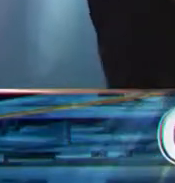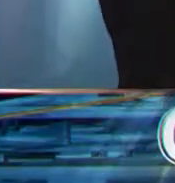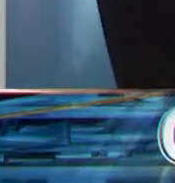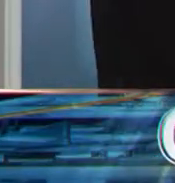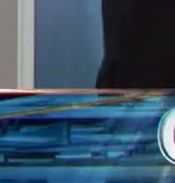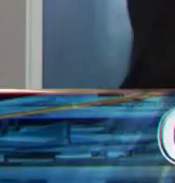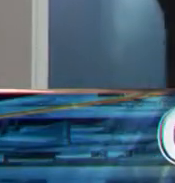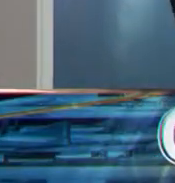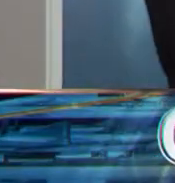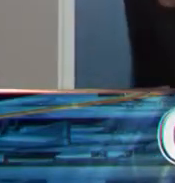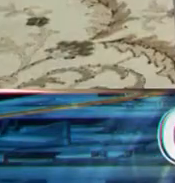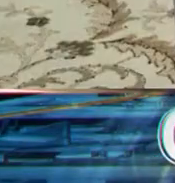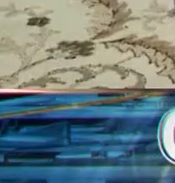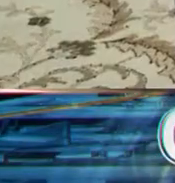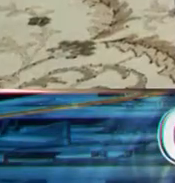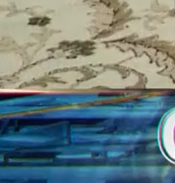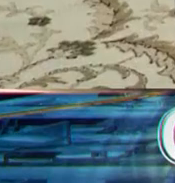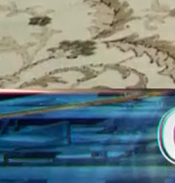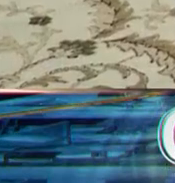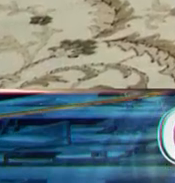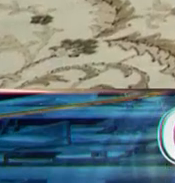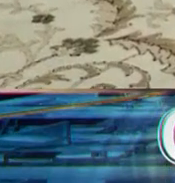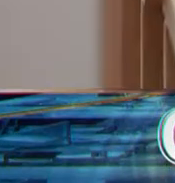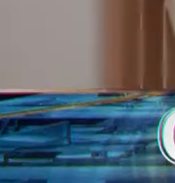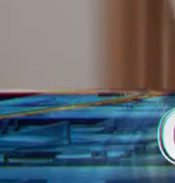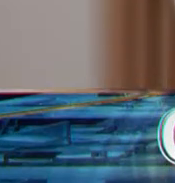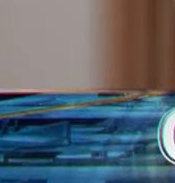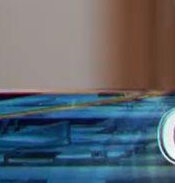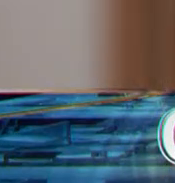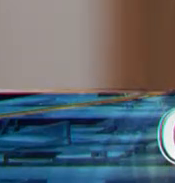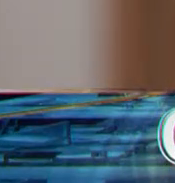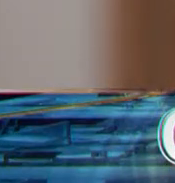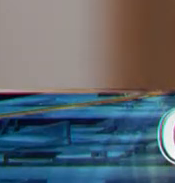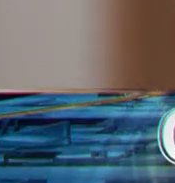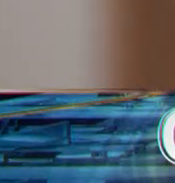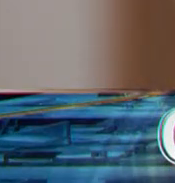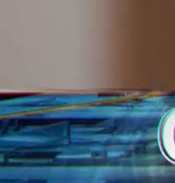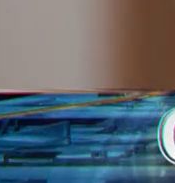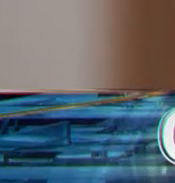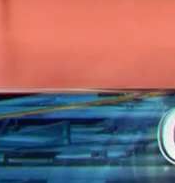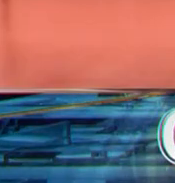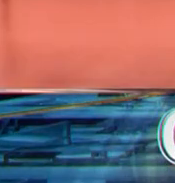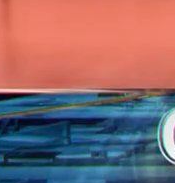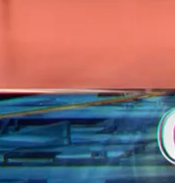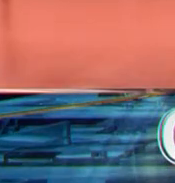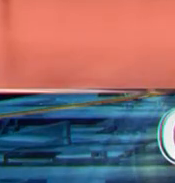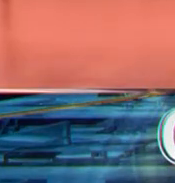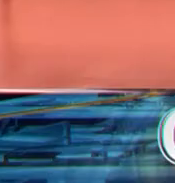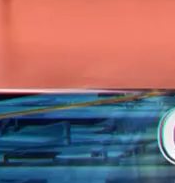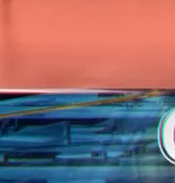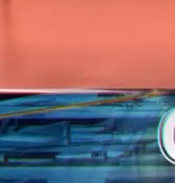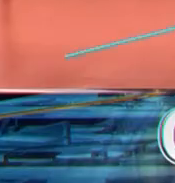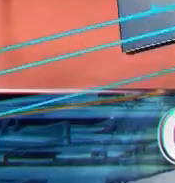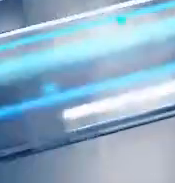Все на выборы. 1053 избирательных участка Алматинской области готовы к предстоящим общереспубликанским выборам.